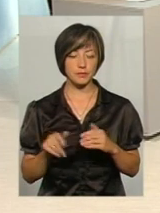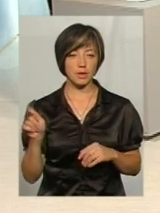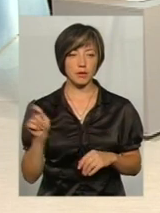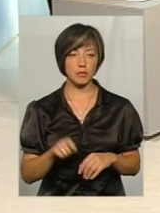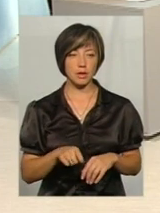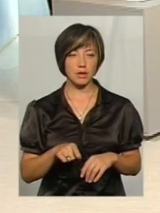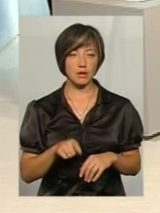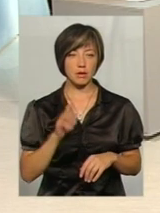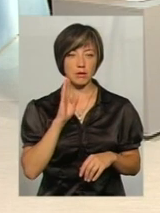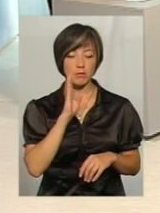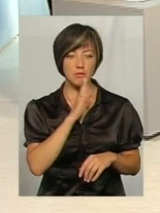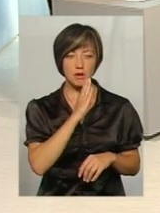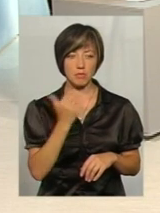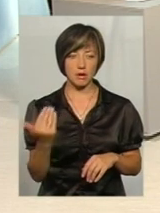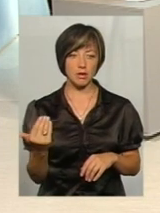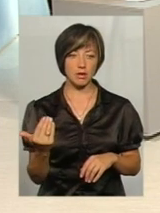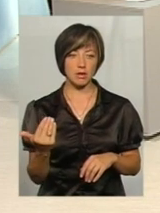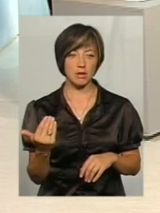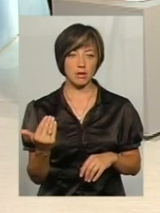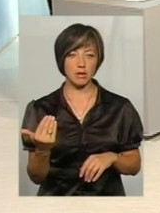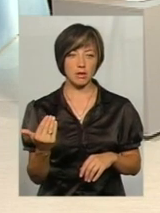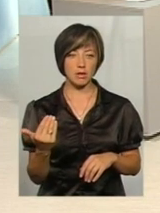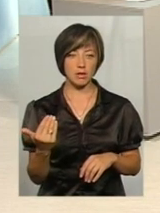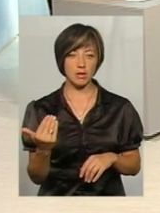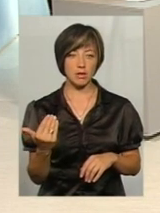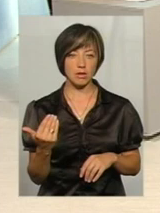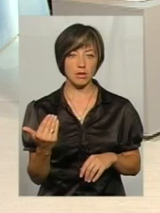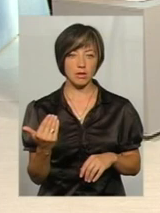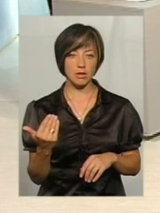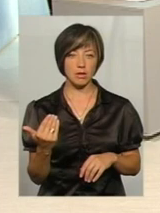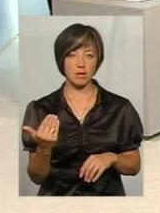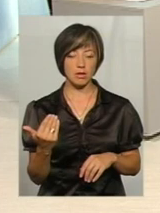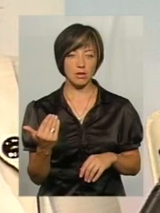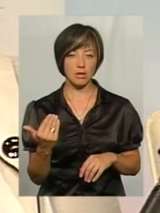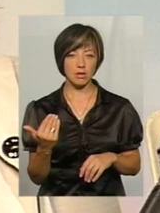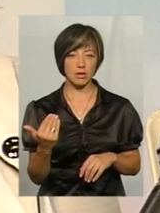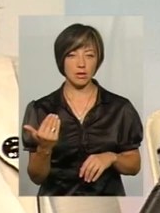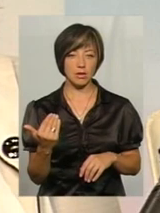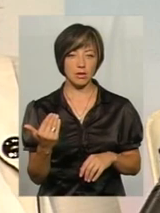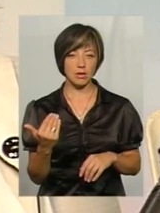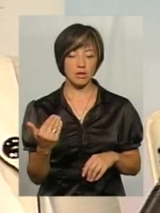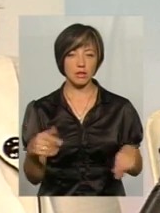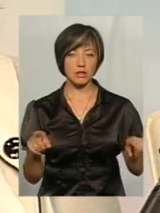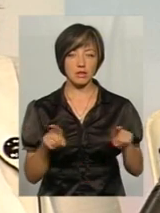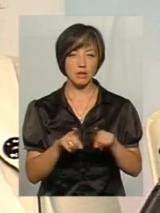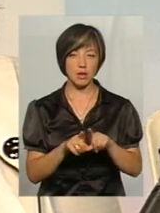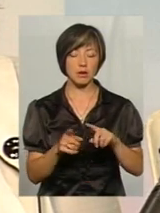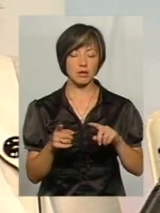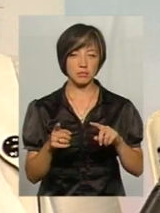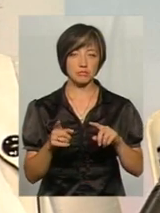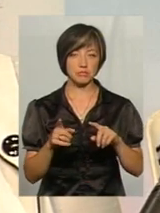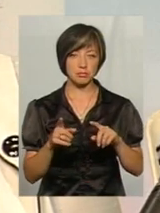приехала мама ихняя, вот, Олега мама. И она так закрутилась слово до